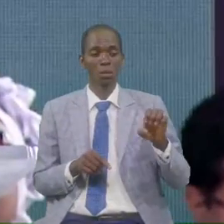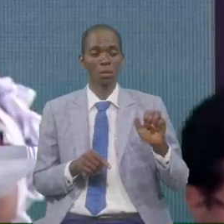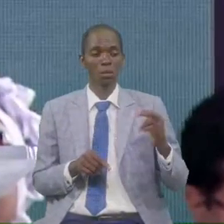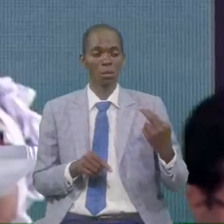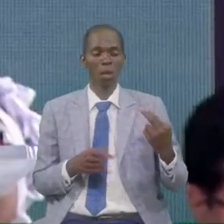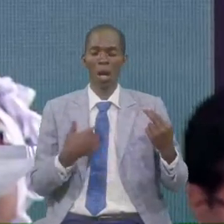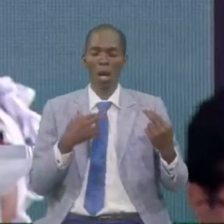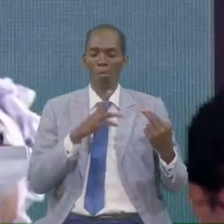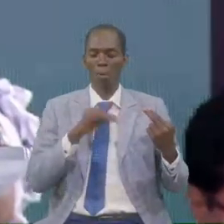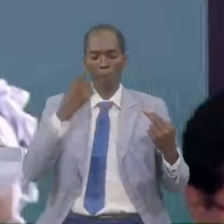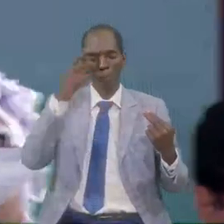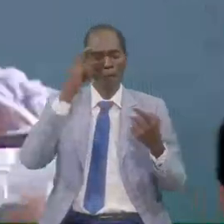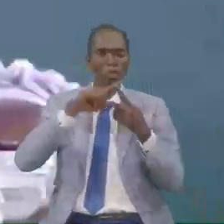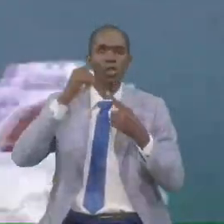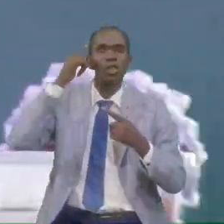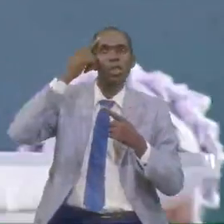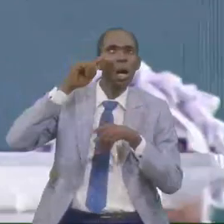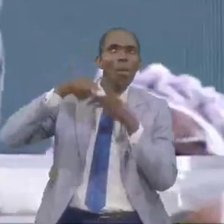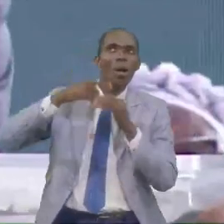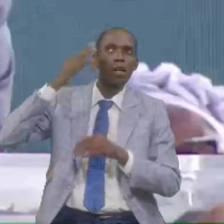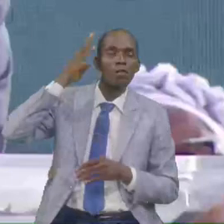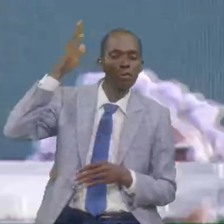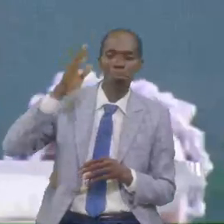Il n'avait plus de pensée pour l'avenir.